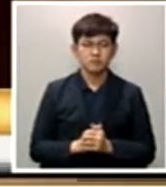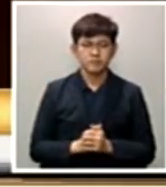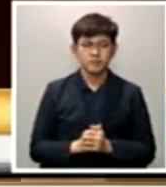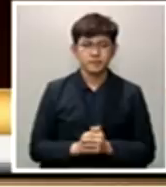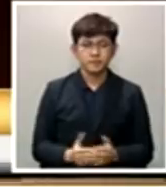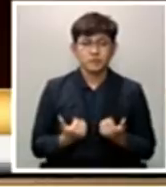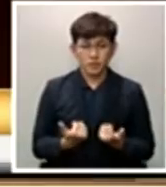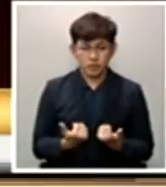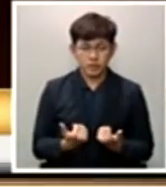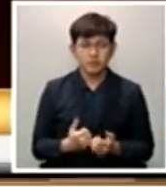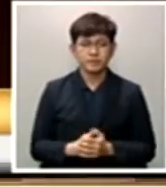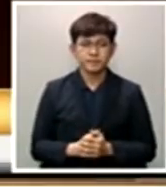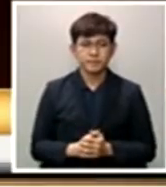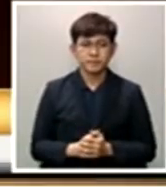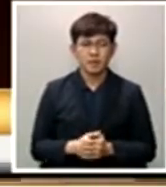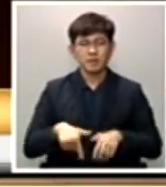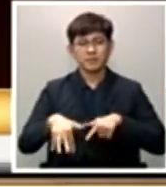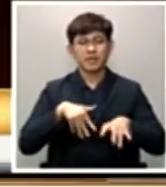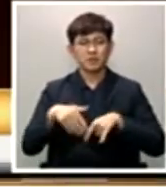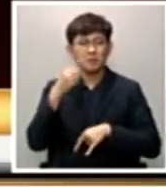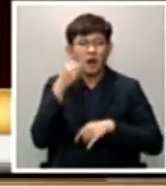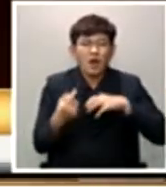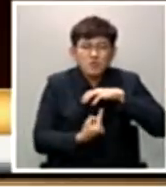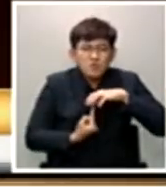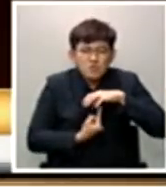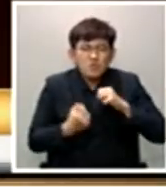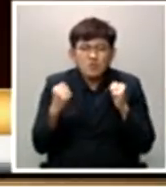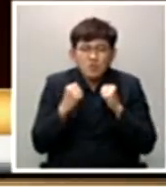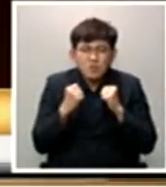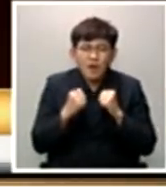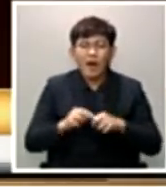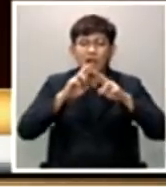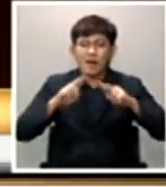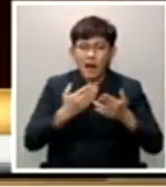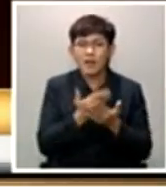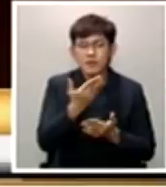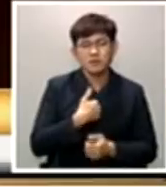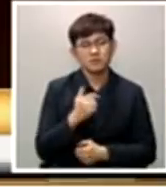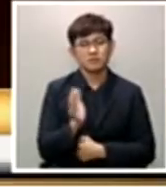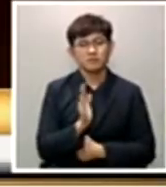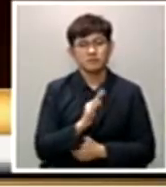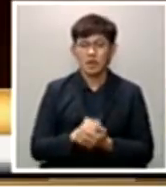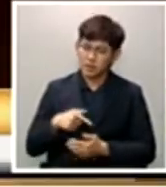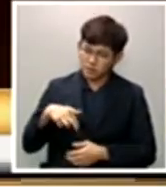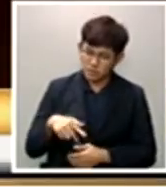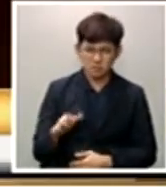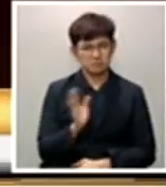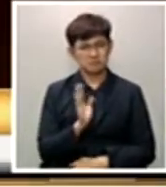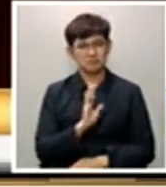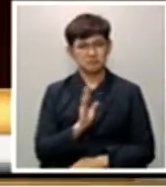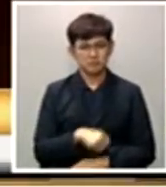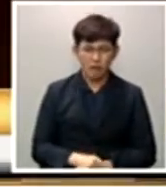ขณะนี้คนไม่ออกจากบ้านคนไม่ไปร้านค้าคนไม่เดินคนไม่เดินท